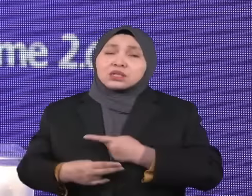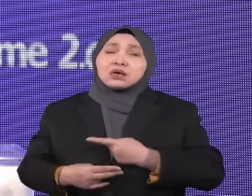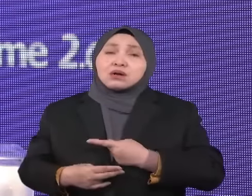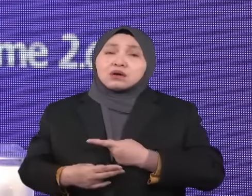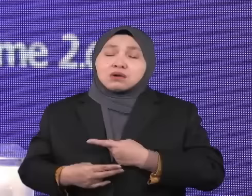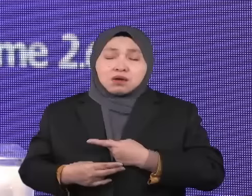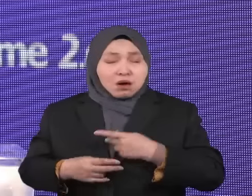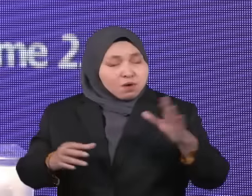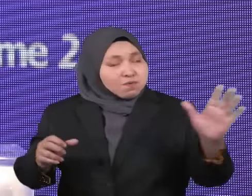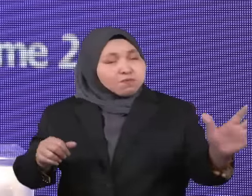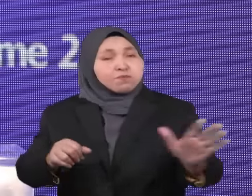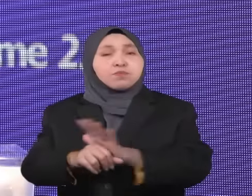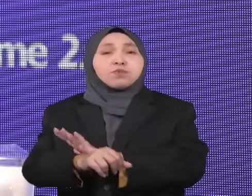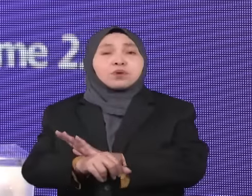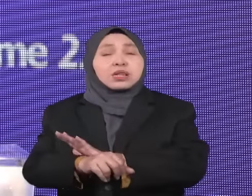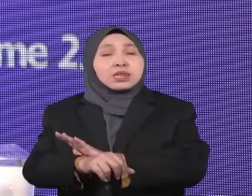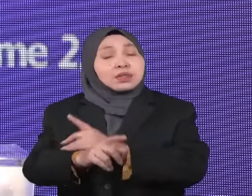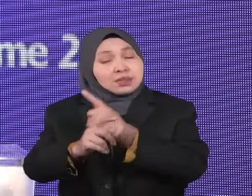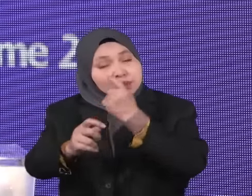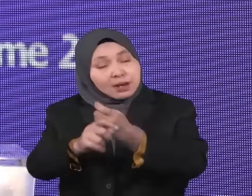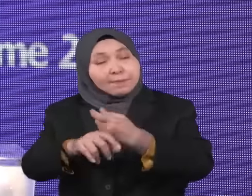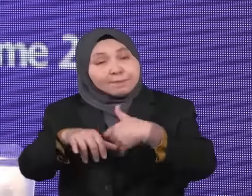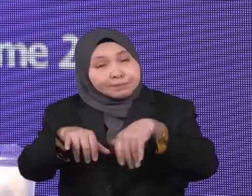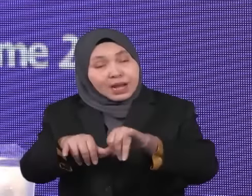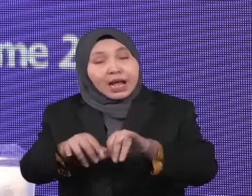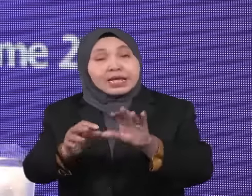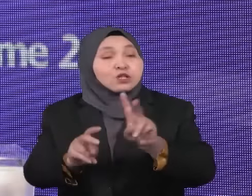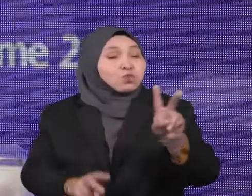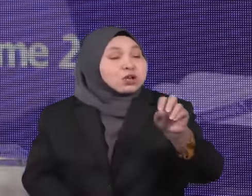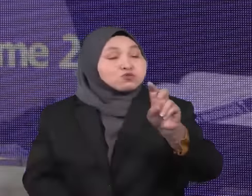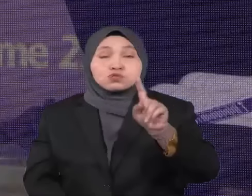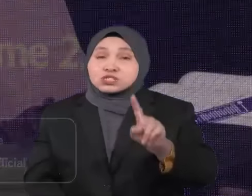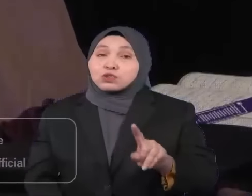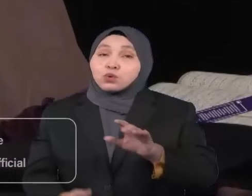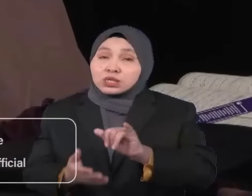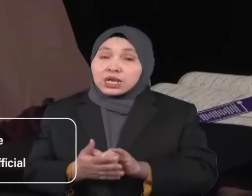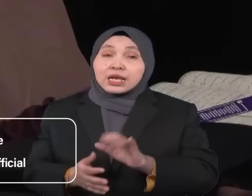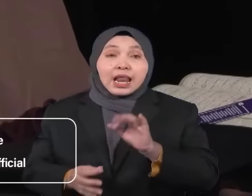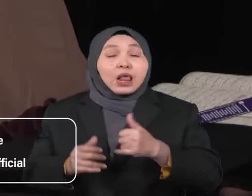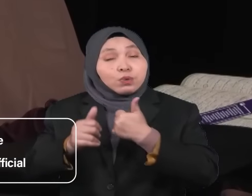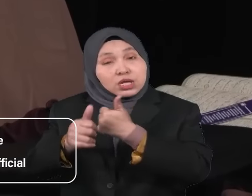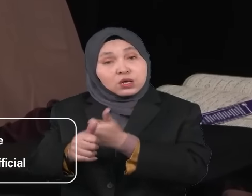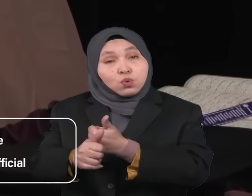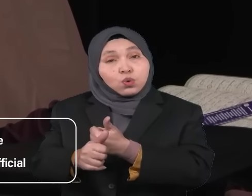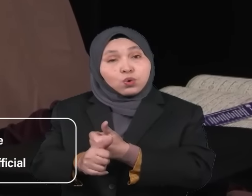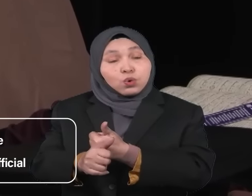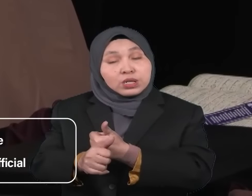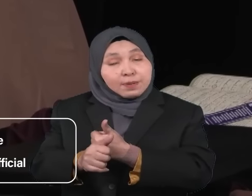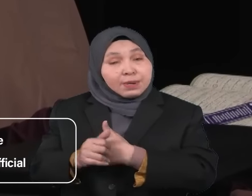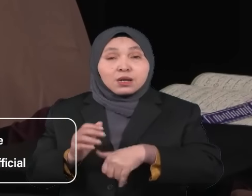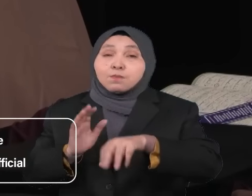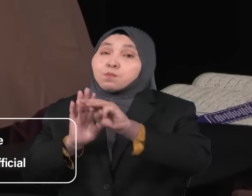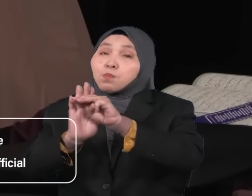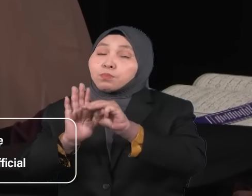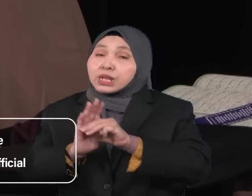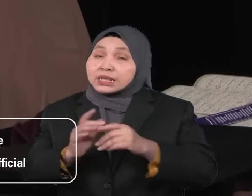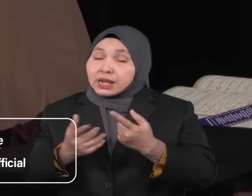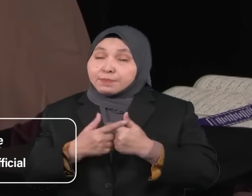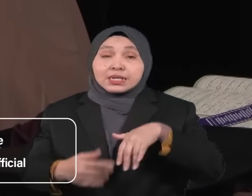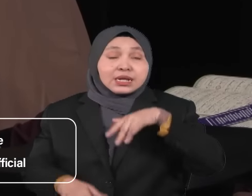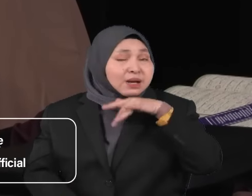mutlak. Mutlak. Dan bila kita faham ayat 201 ini, maksudnya apa? Kalau ikut role model daripada Nabi,